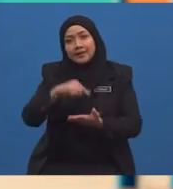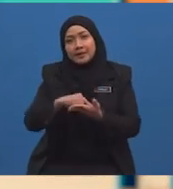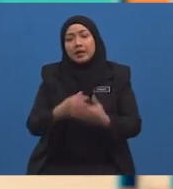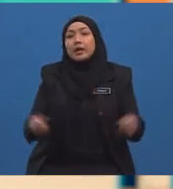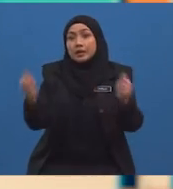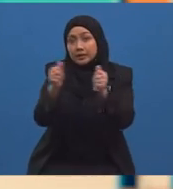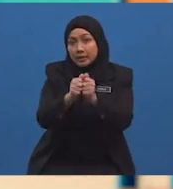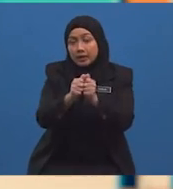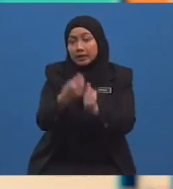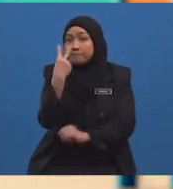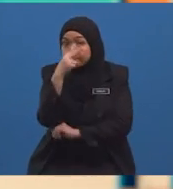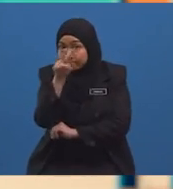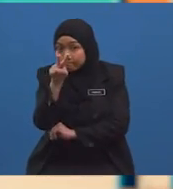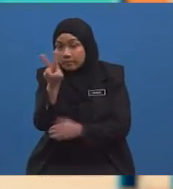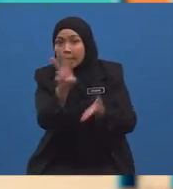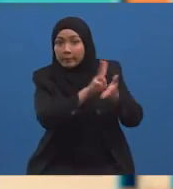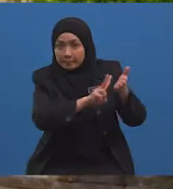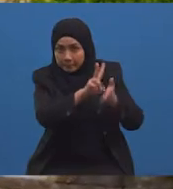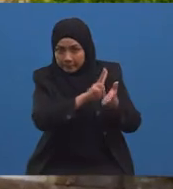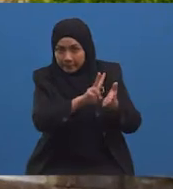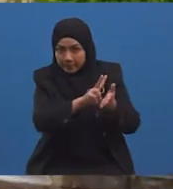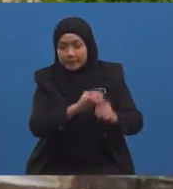dengan menontoni video berikut.